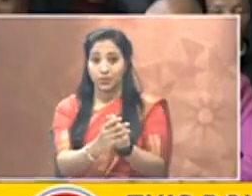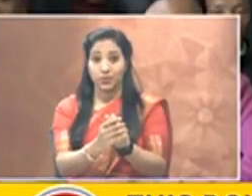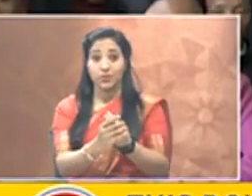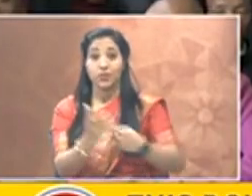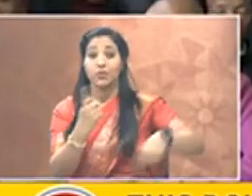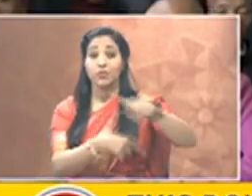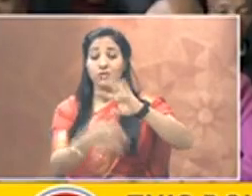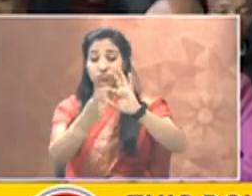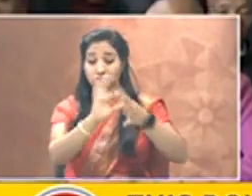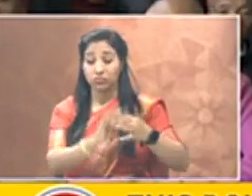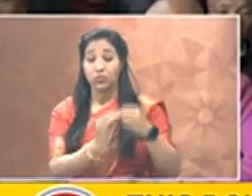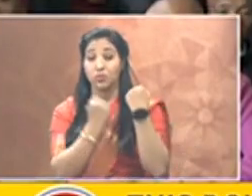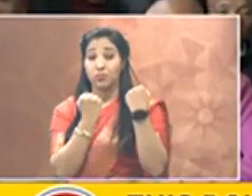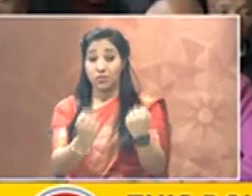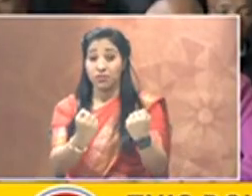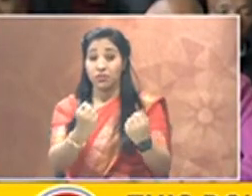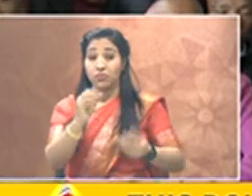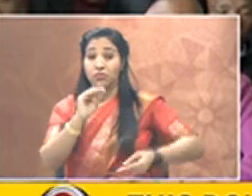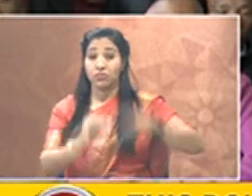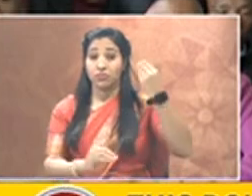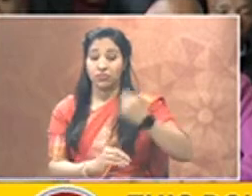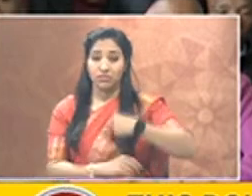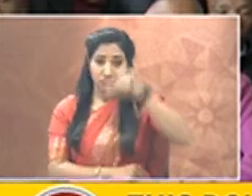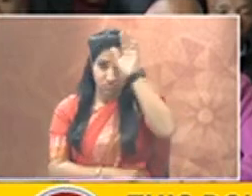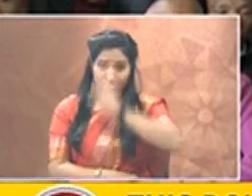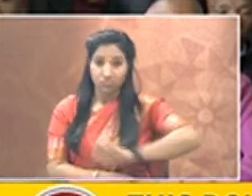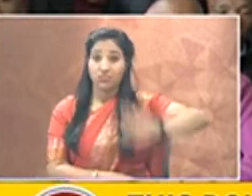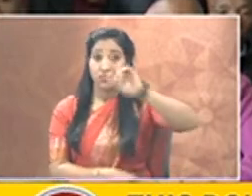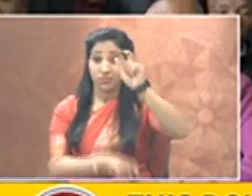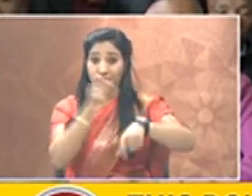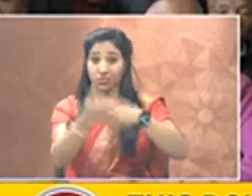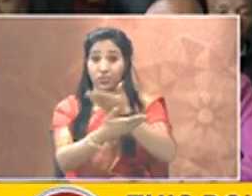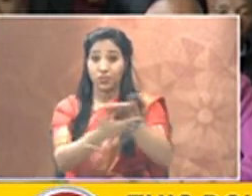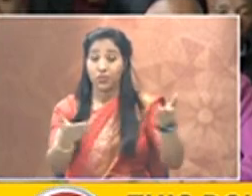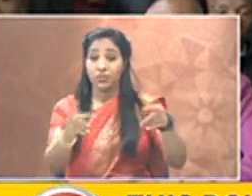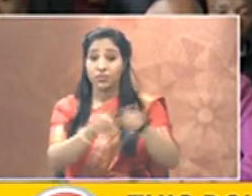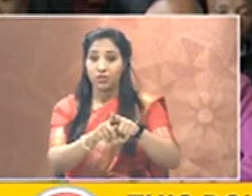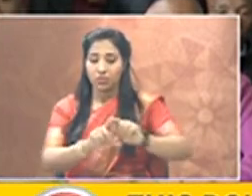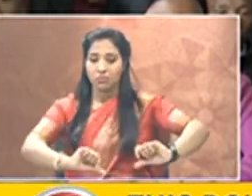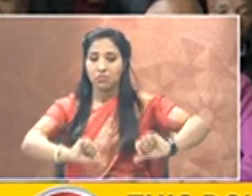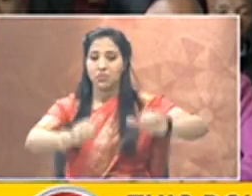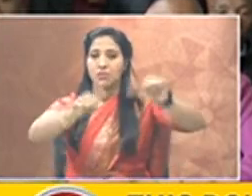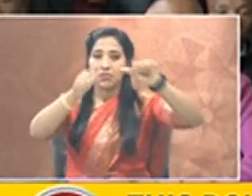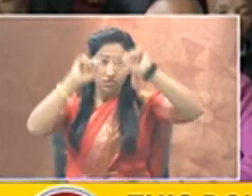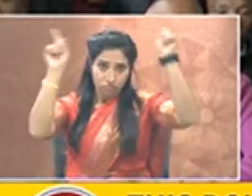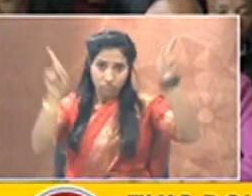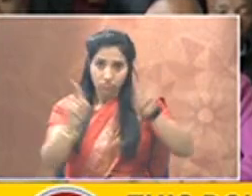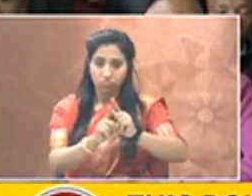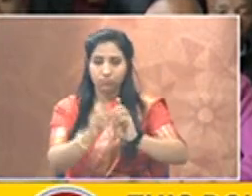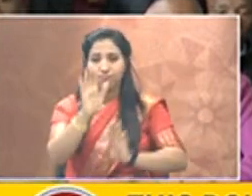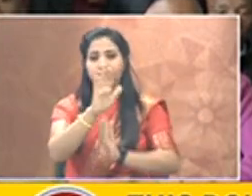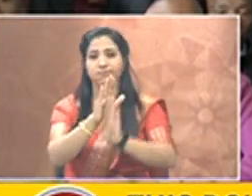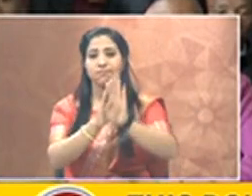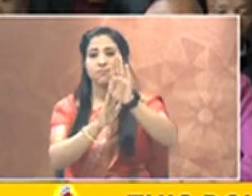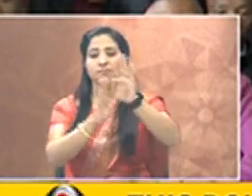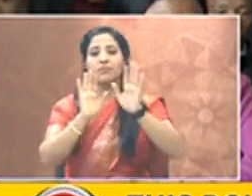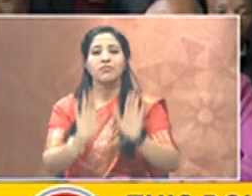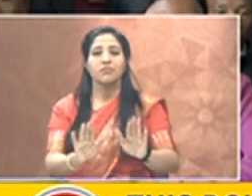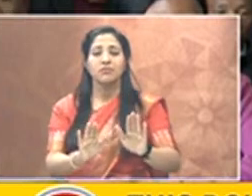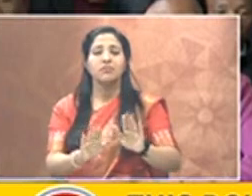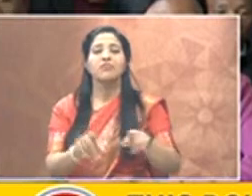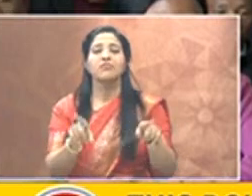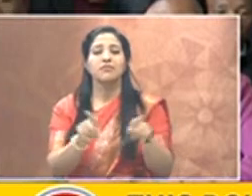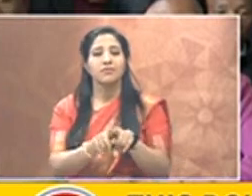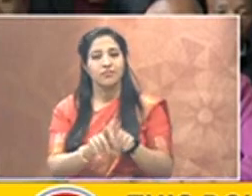सामूहिकता की यही शक्ति हमारे देश को सफलता की नई ऊंचाई पर पहुंचाएगी।